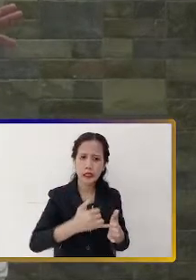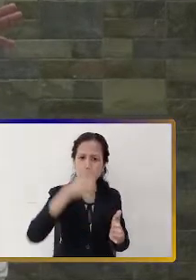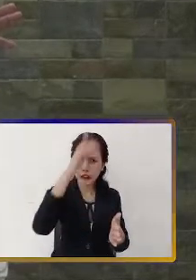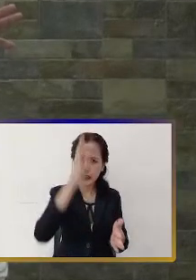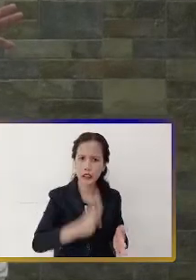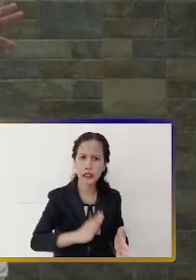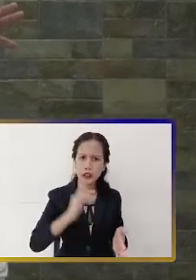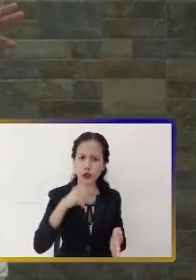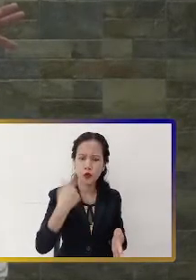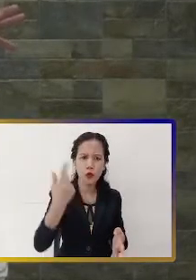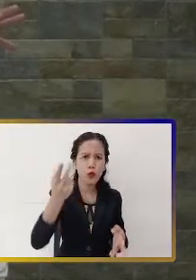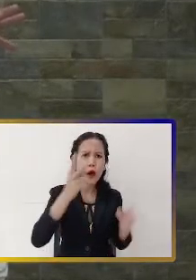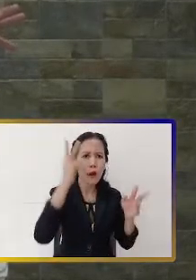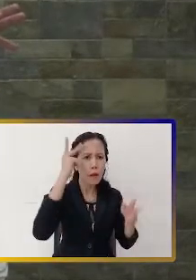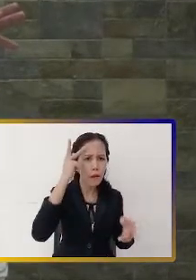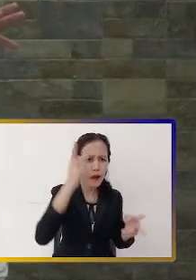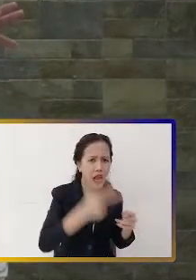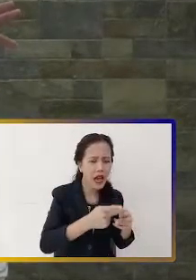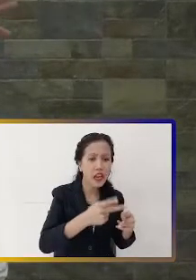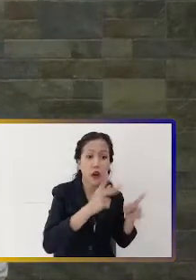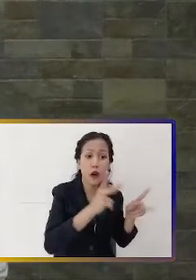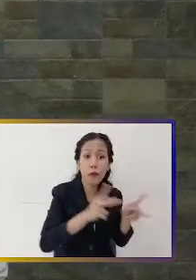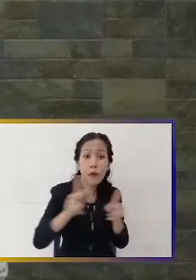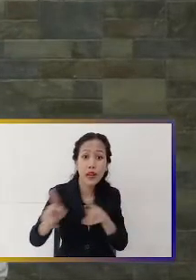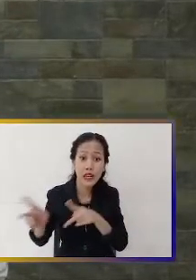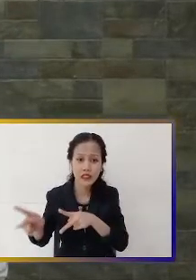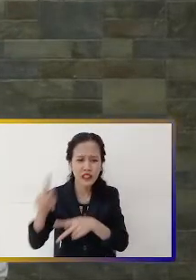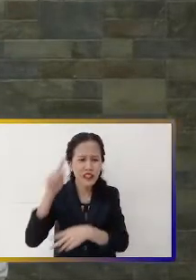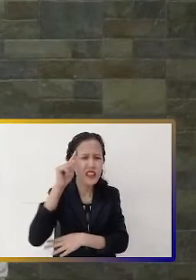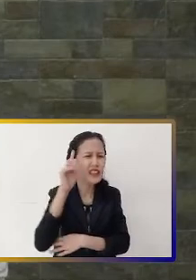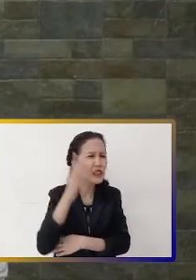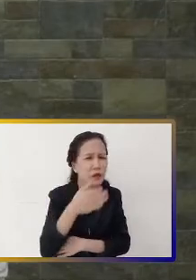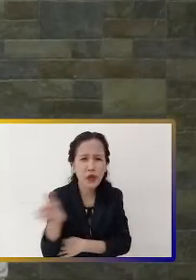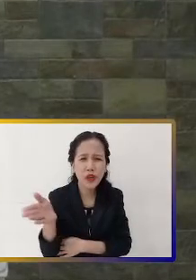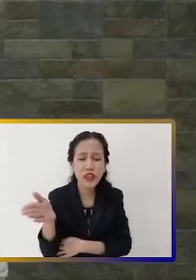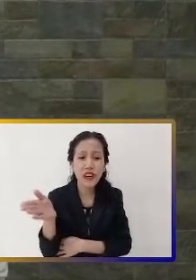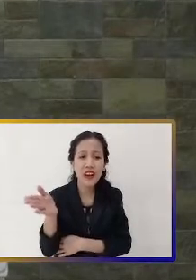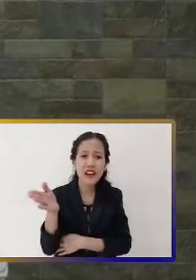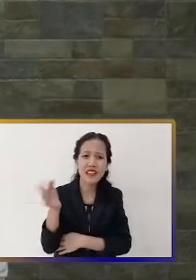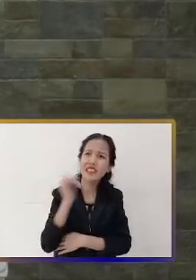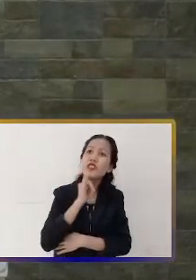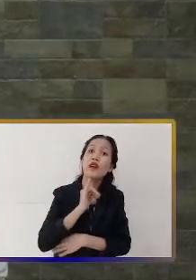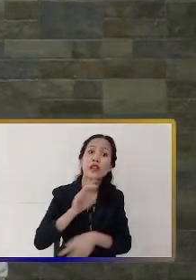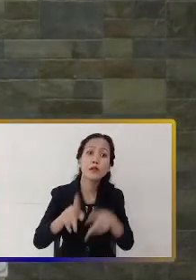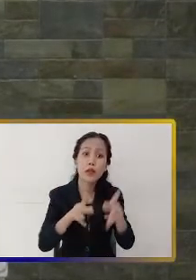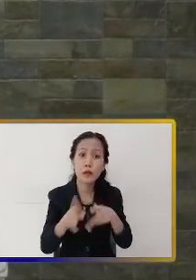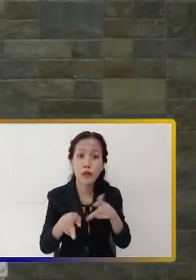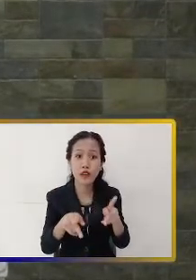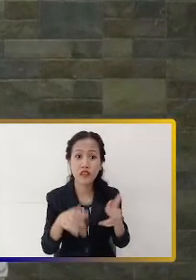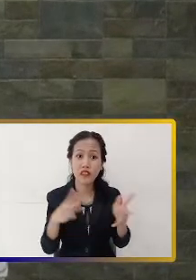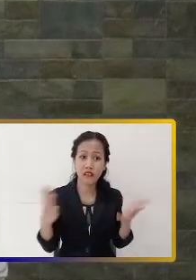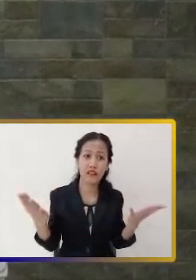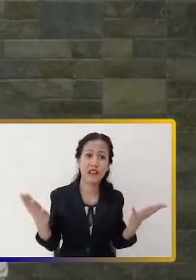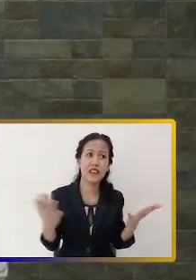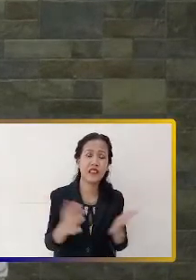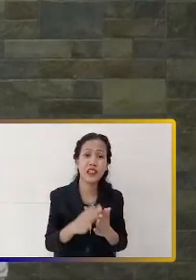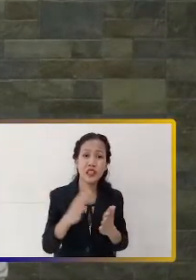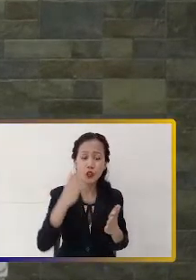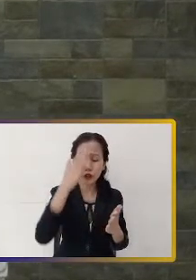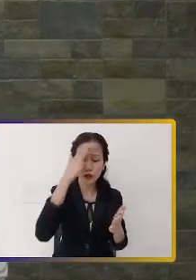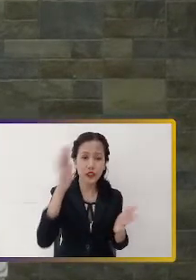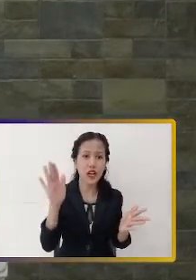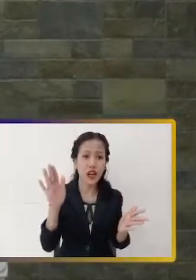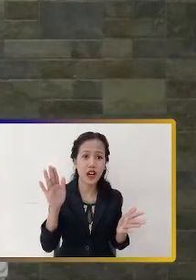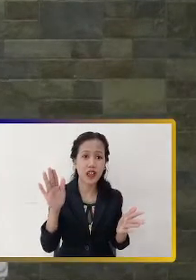Imagine yung mga Israelites, pinalaya ng Panginoon. Wala naman silang kaplanong-planong lumabas eh. Baka habang buhay na sila, magiging bandage.